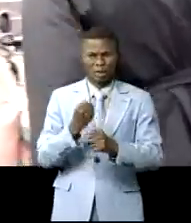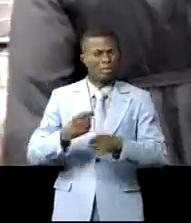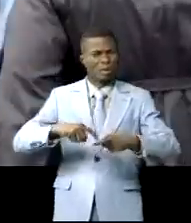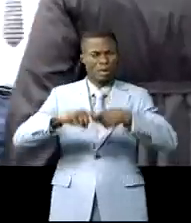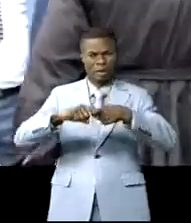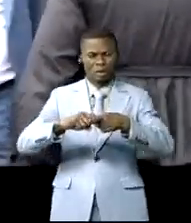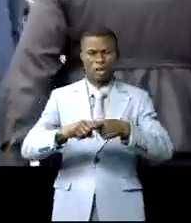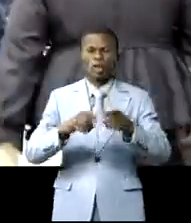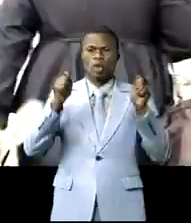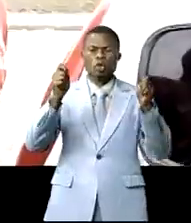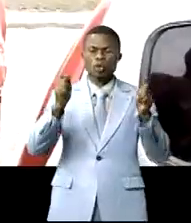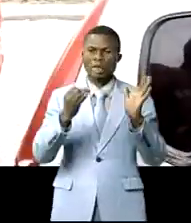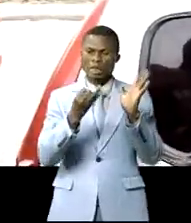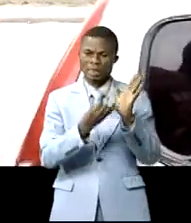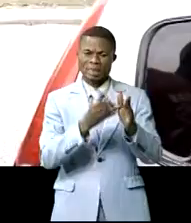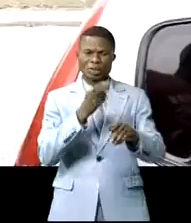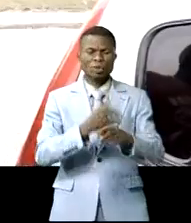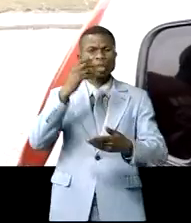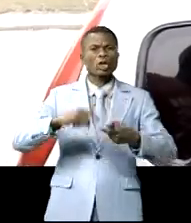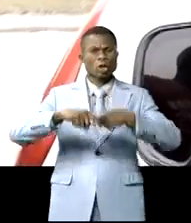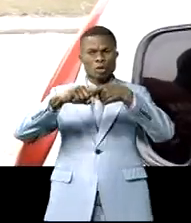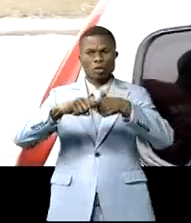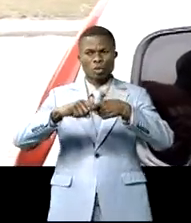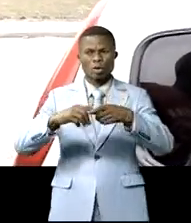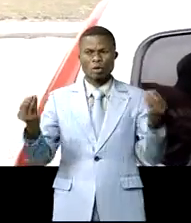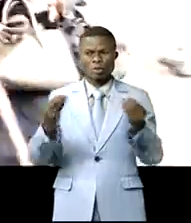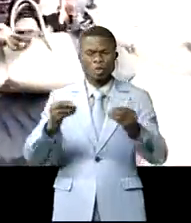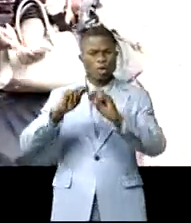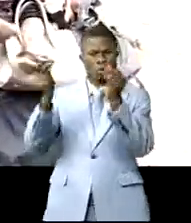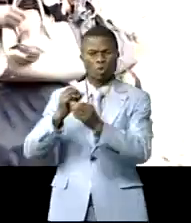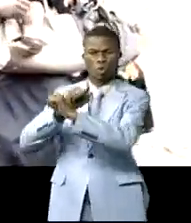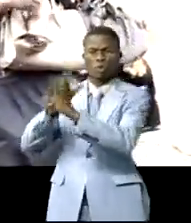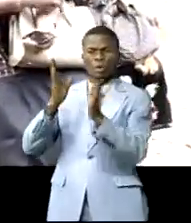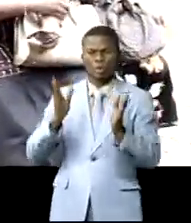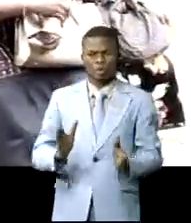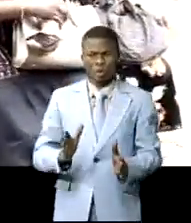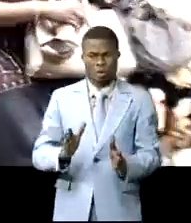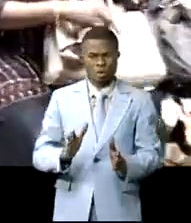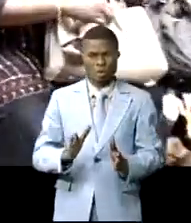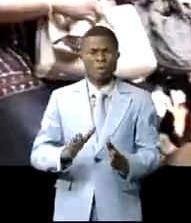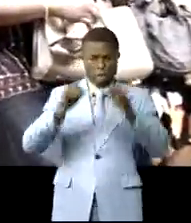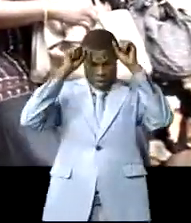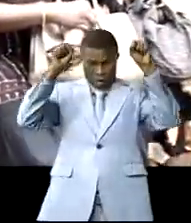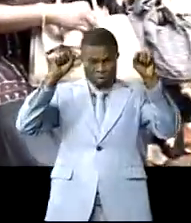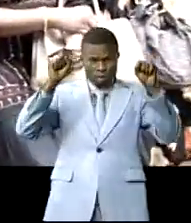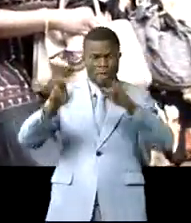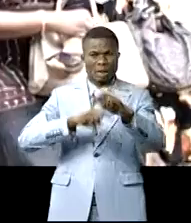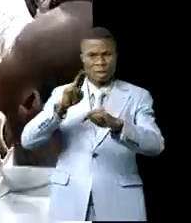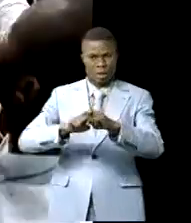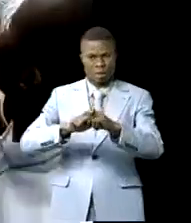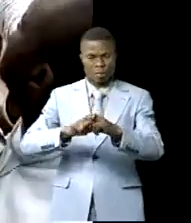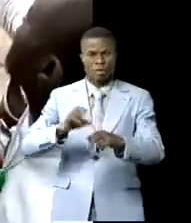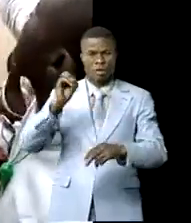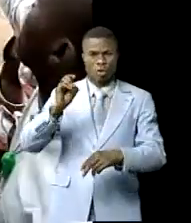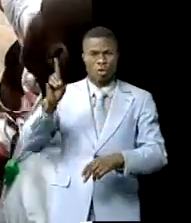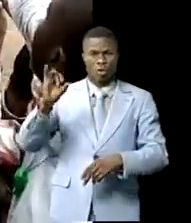journal de 7 heures a été interrompu à cause de l'éruption d'un groupe de syndicalistes conduit par le président national Odia.